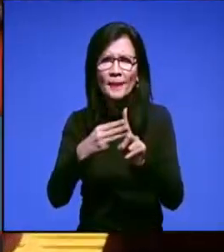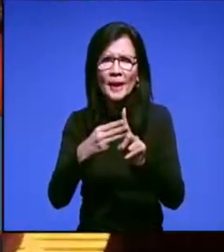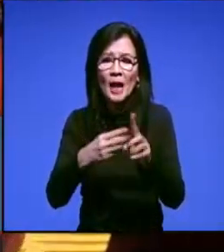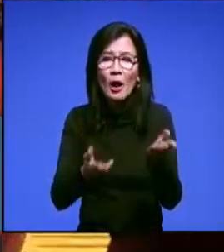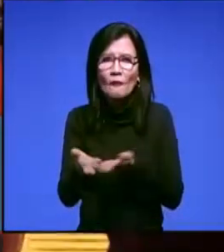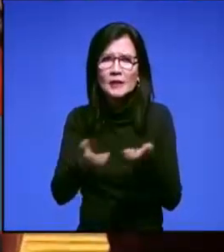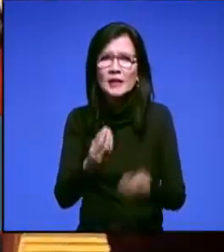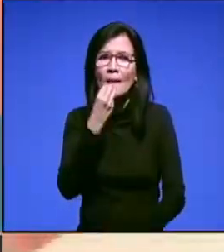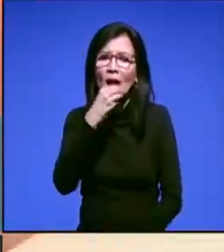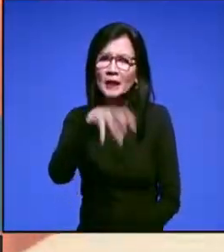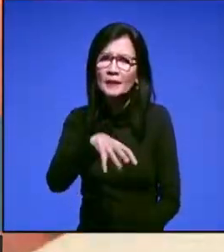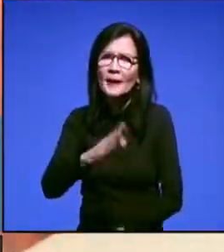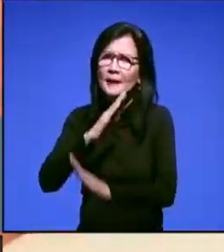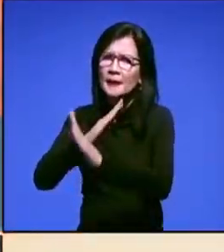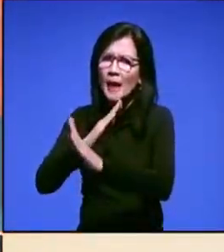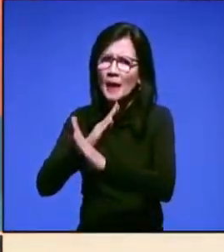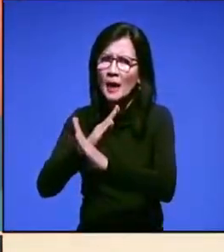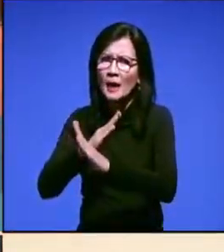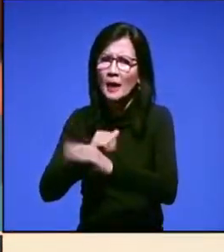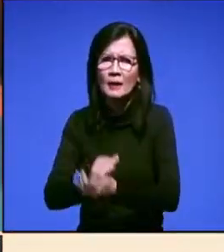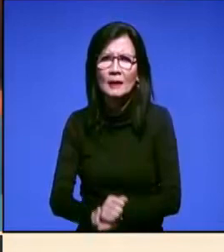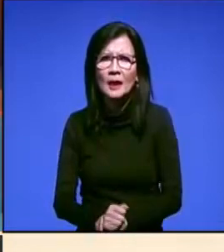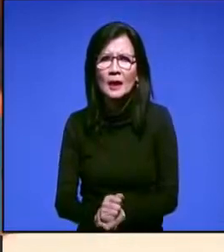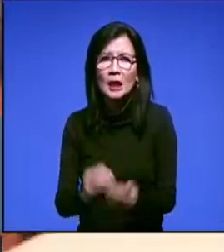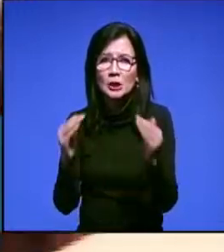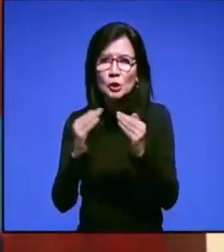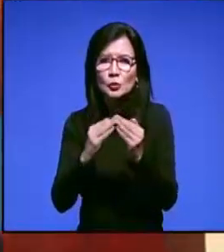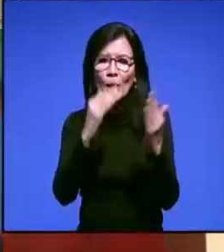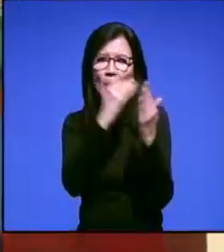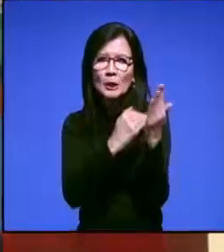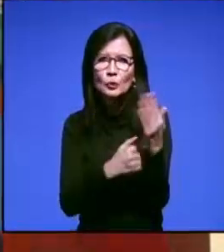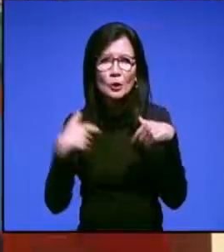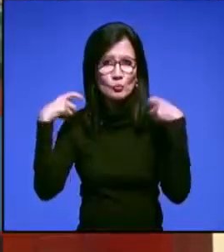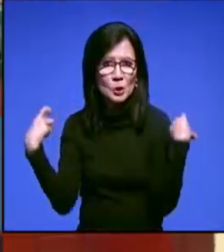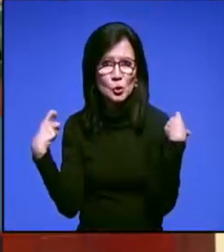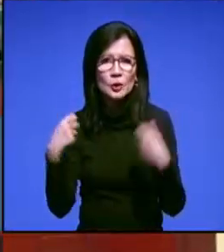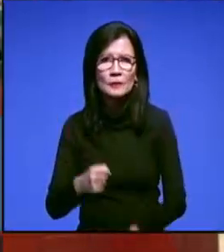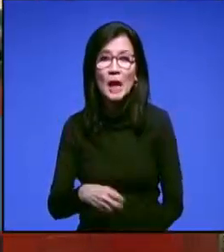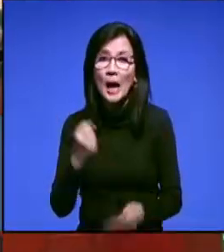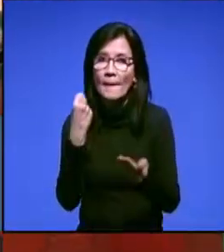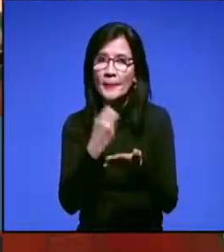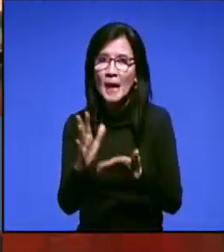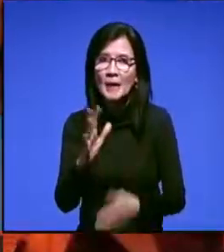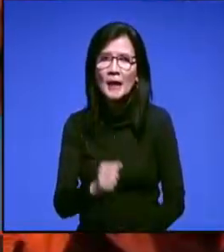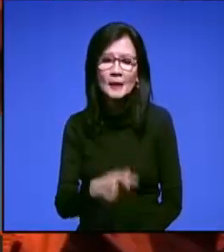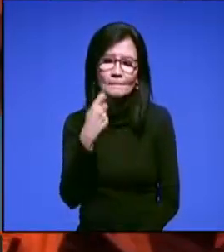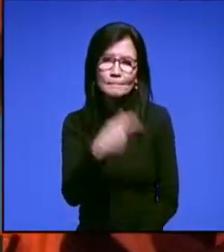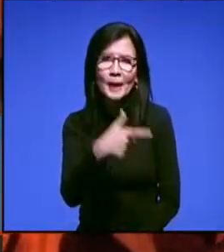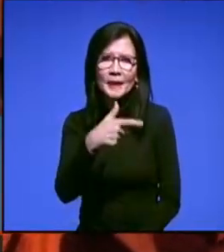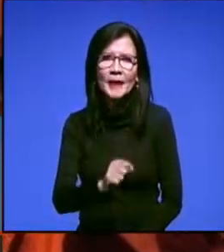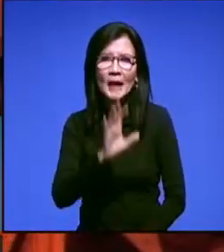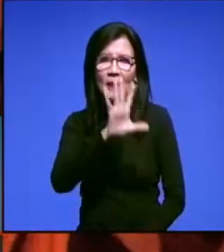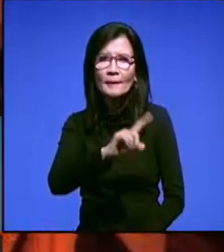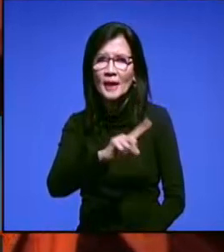tempat kini dilarang sesuai peraturan Gubernur Nomor 41 tahun 2020. Pelanggar diancam denda sebesar 5